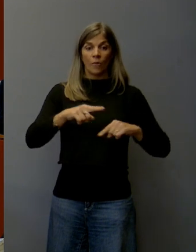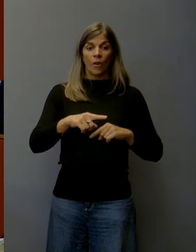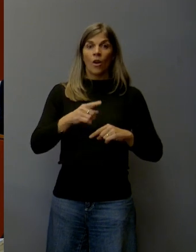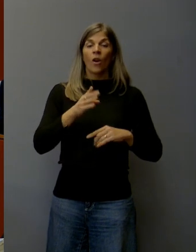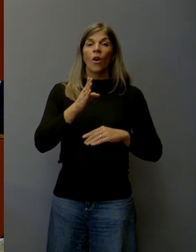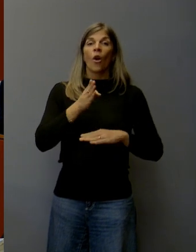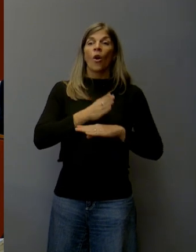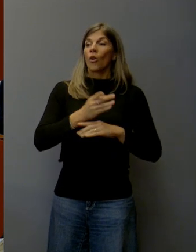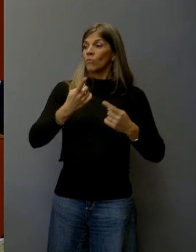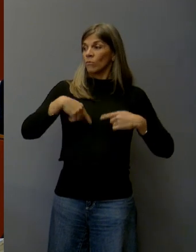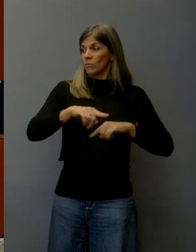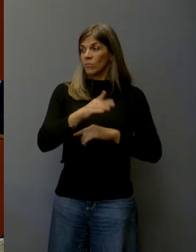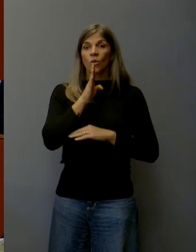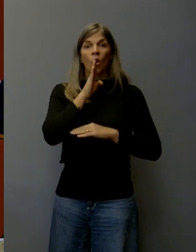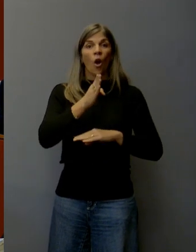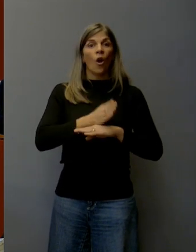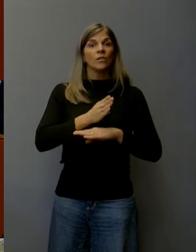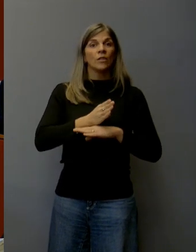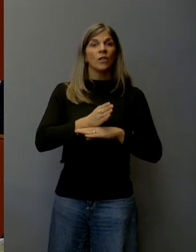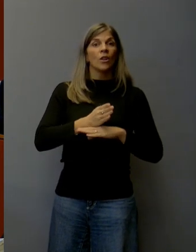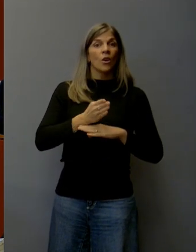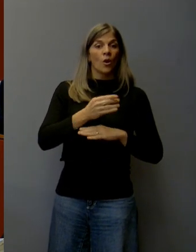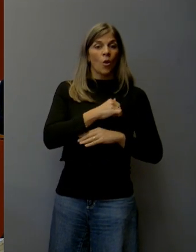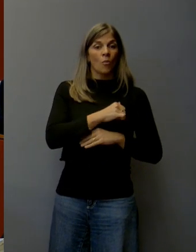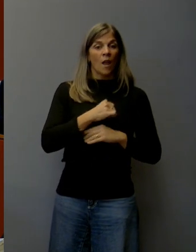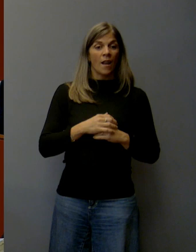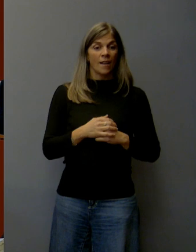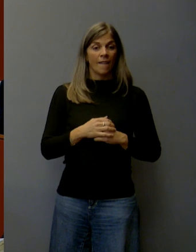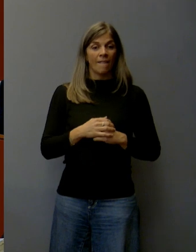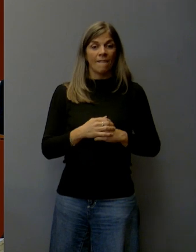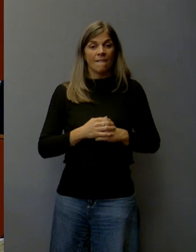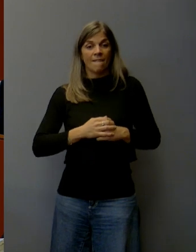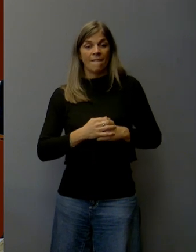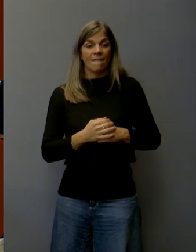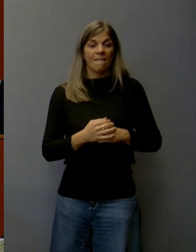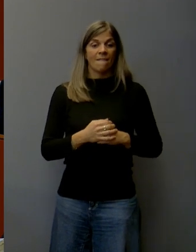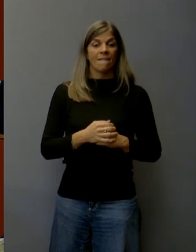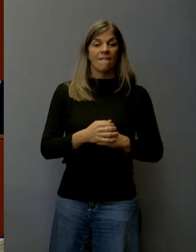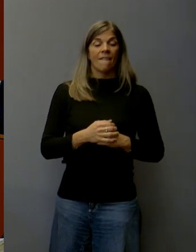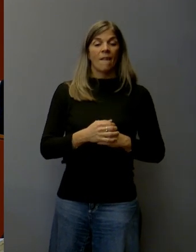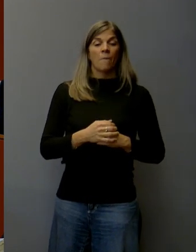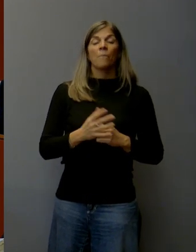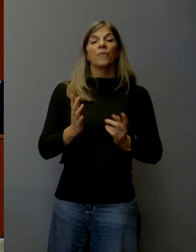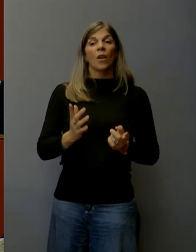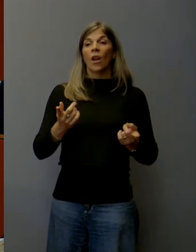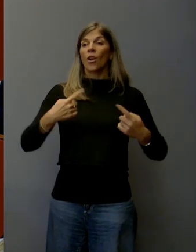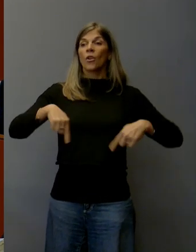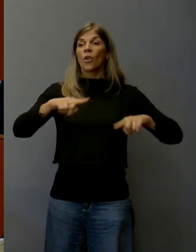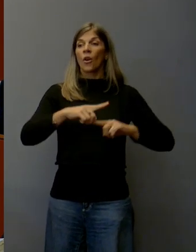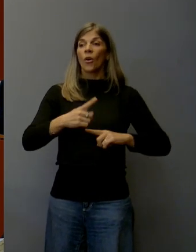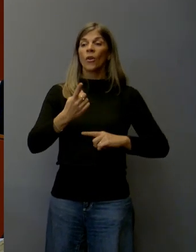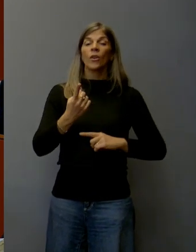Noi siamo in consiglio comunale ancora meglio guardi ancora meglio per quello che sto dicendo io noi io Noi siamo in consiglio